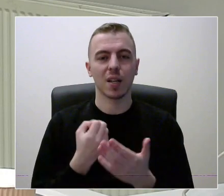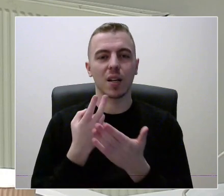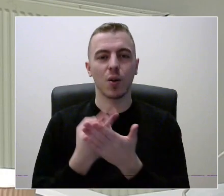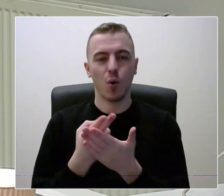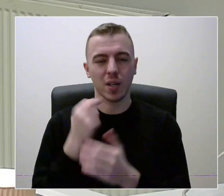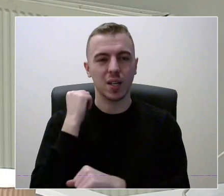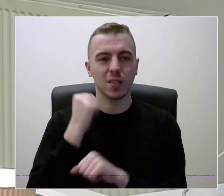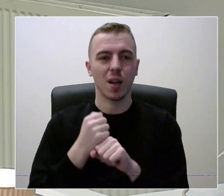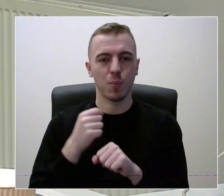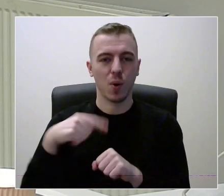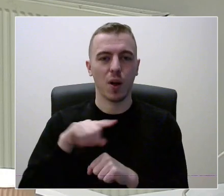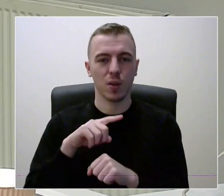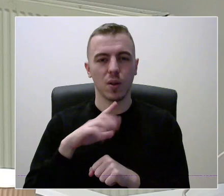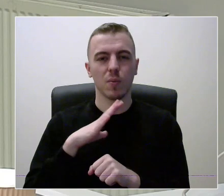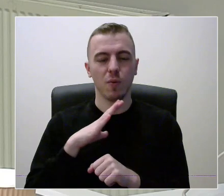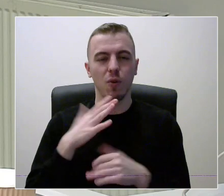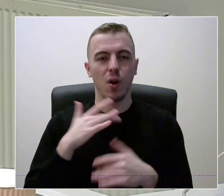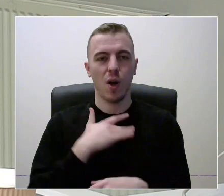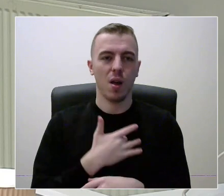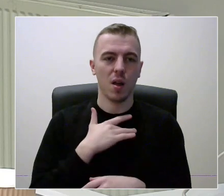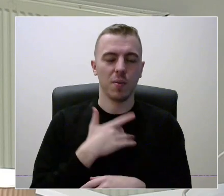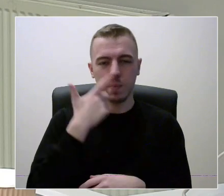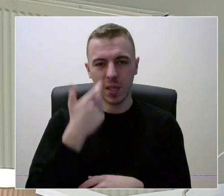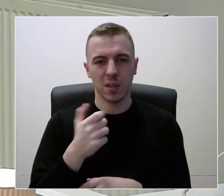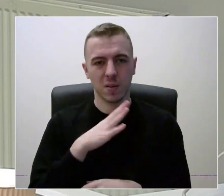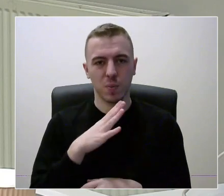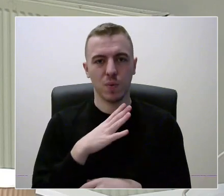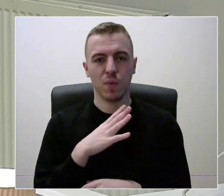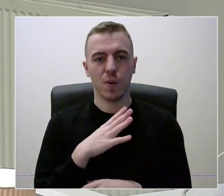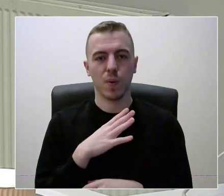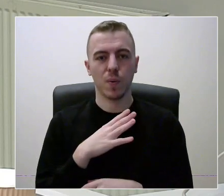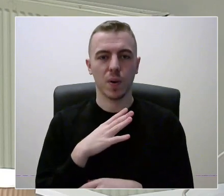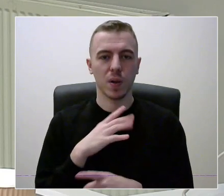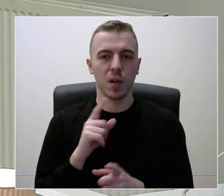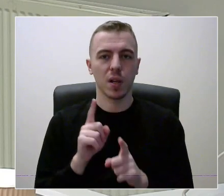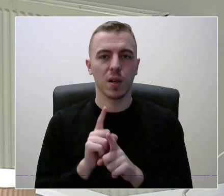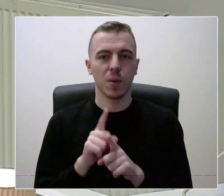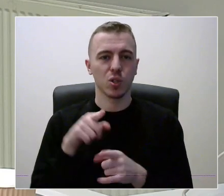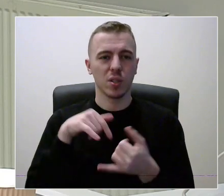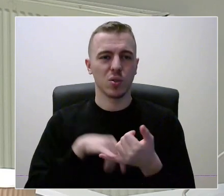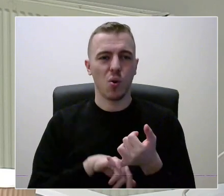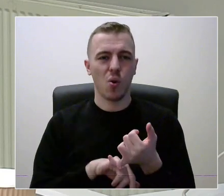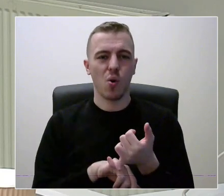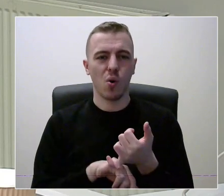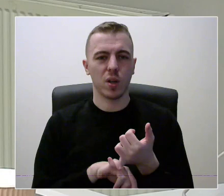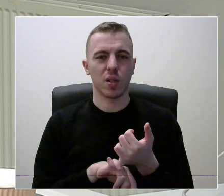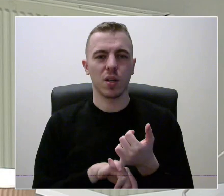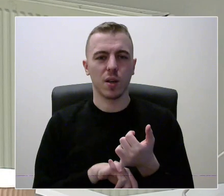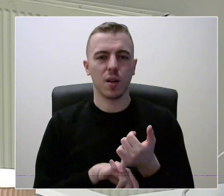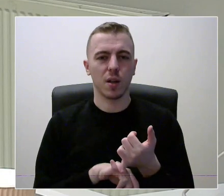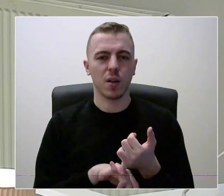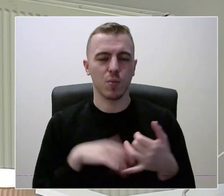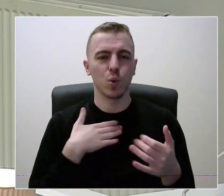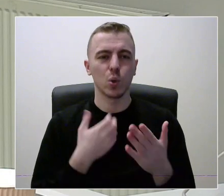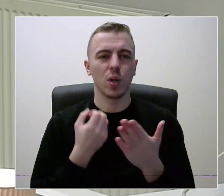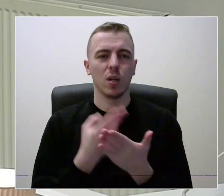to buvo gana sunerimę ir pikti iš tikrųjų. Ir kad visa šita istorija tikriausiai mūsų ligoniniai